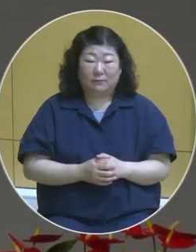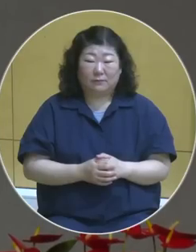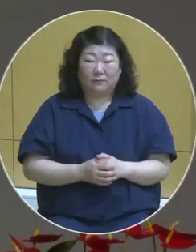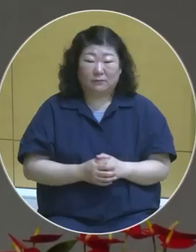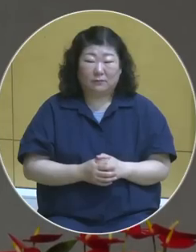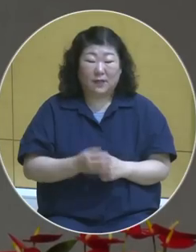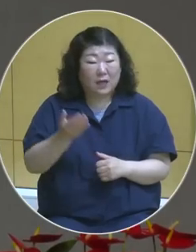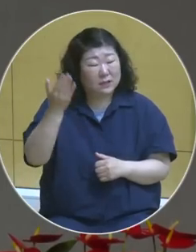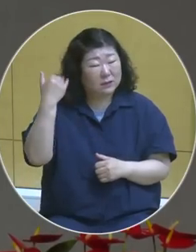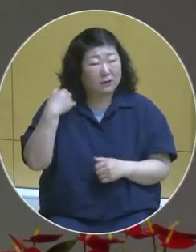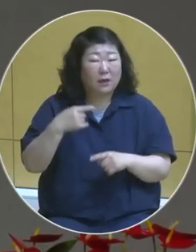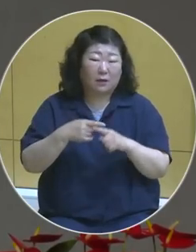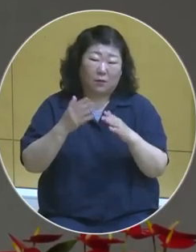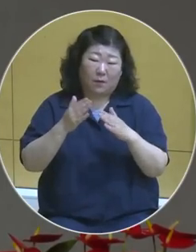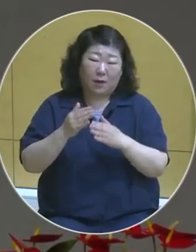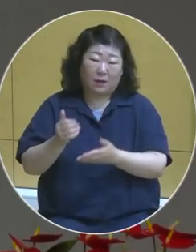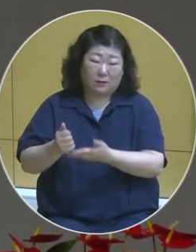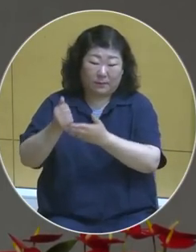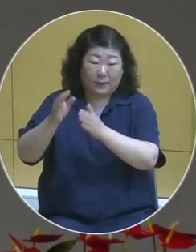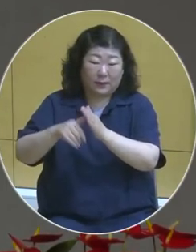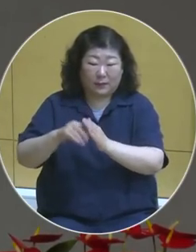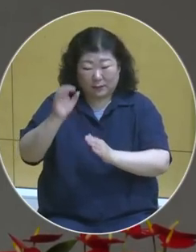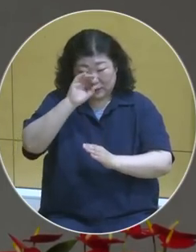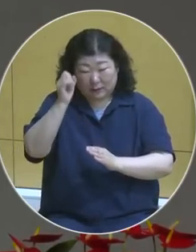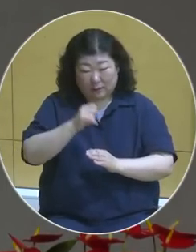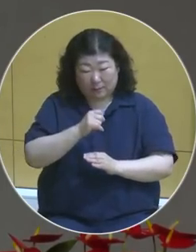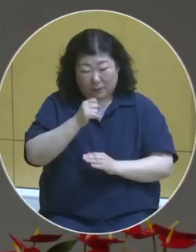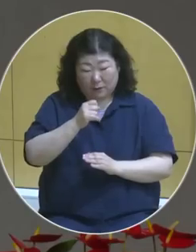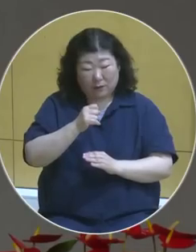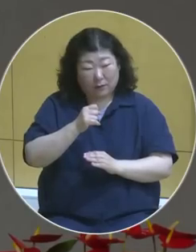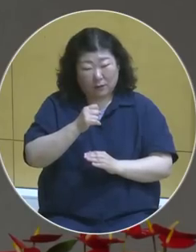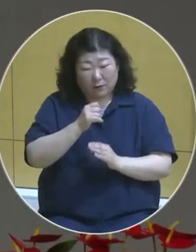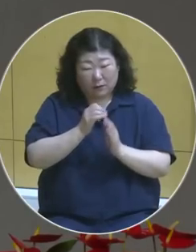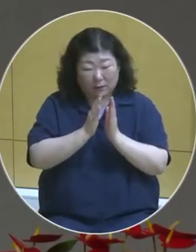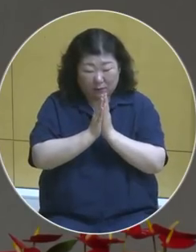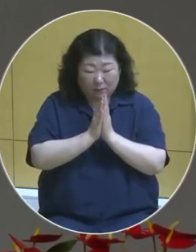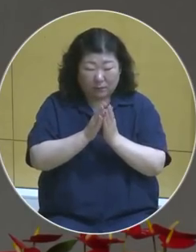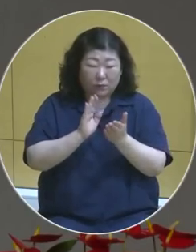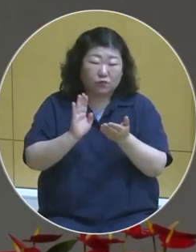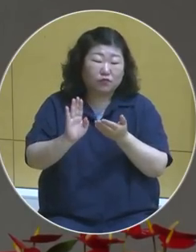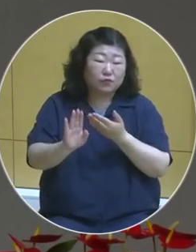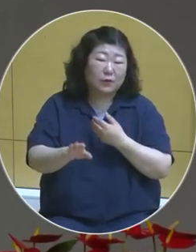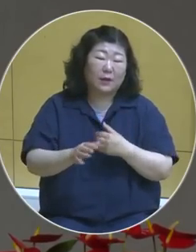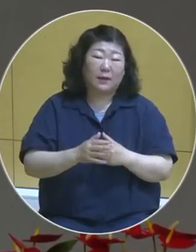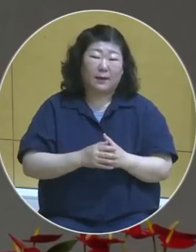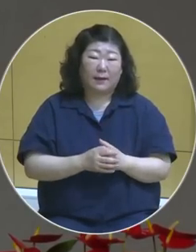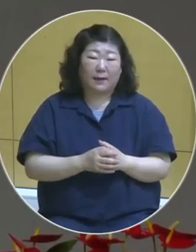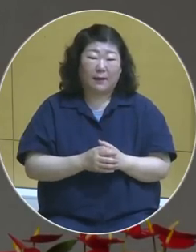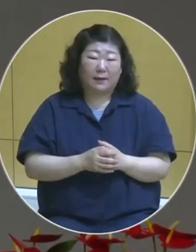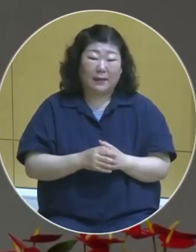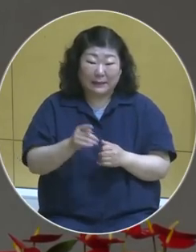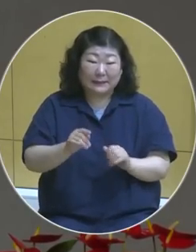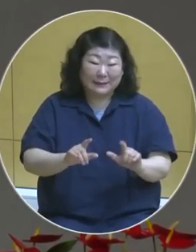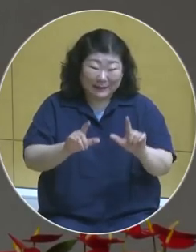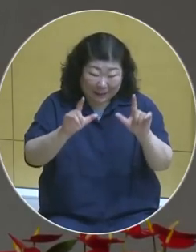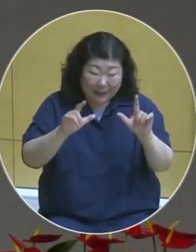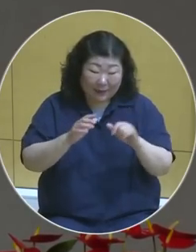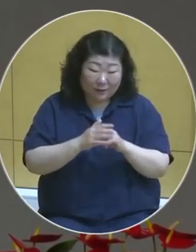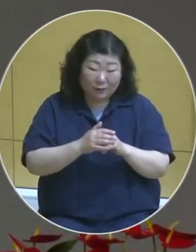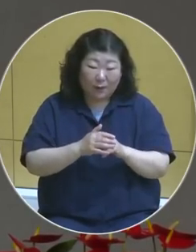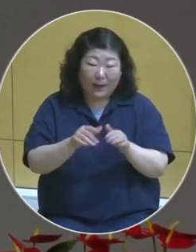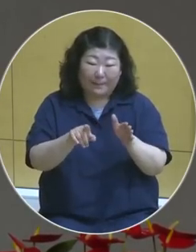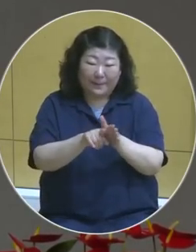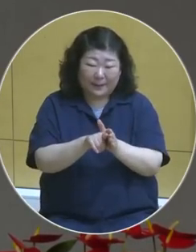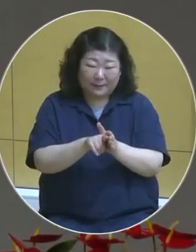지난번 교회에 섬길 때에 새벽기도 후에 아주 좀 재미있는 경험을 했습니다. 그날도 믿음의 결단에 대한 기도의